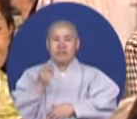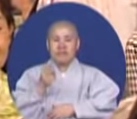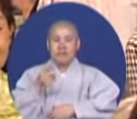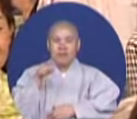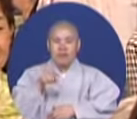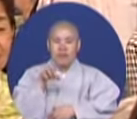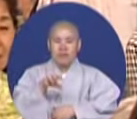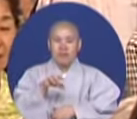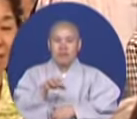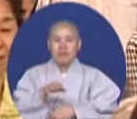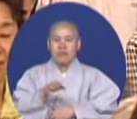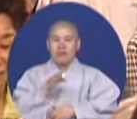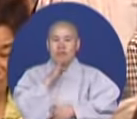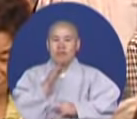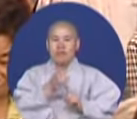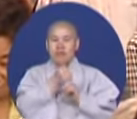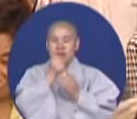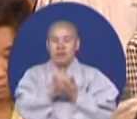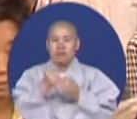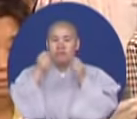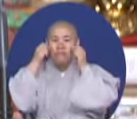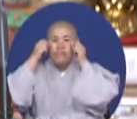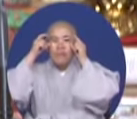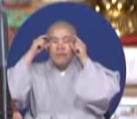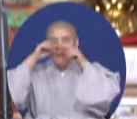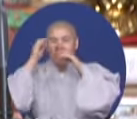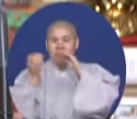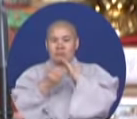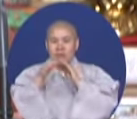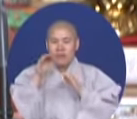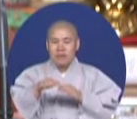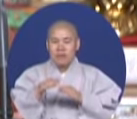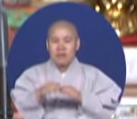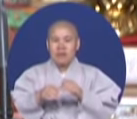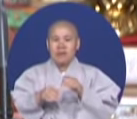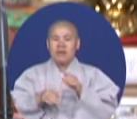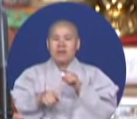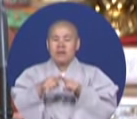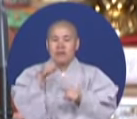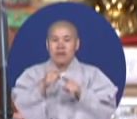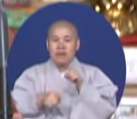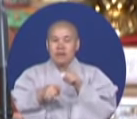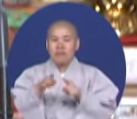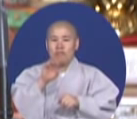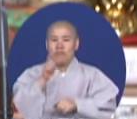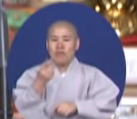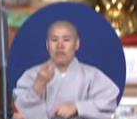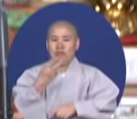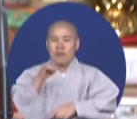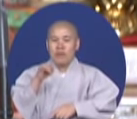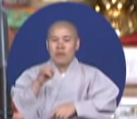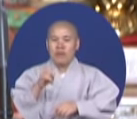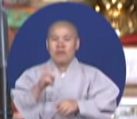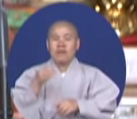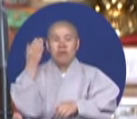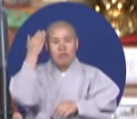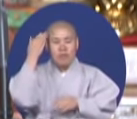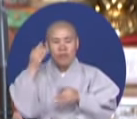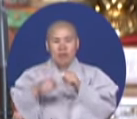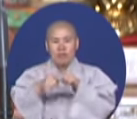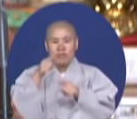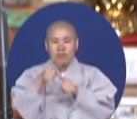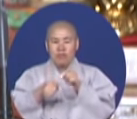이것은 바로 부처님이 정각을 이룬 곳이다. 그 보리수나무 밑이 정각도량인데, 사찰이라고 하는